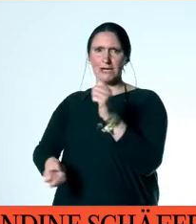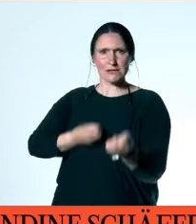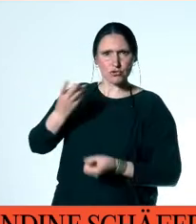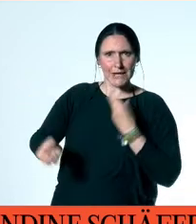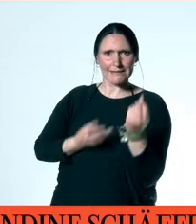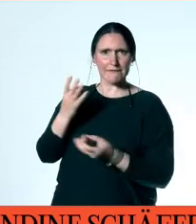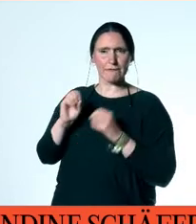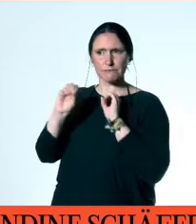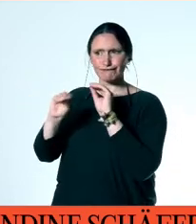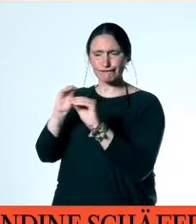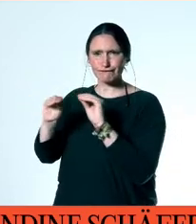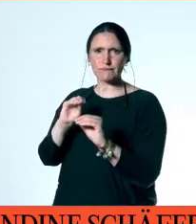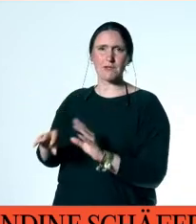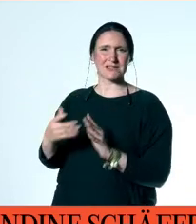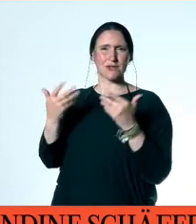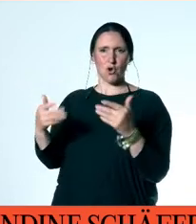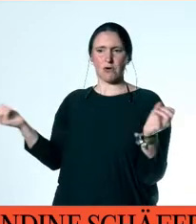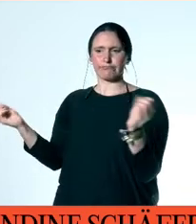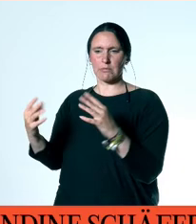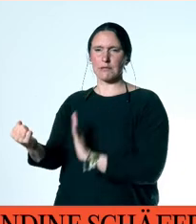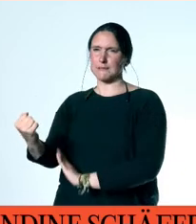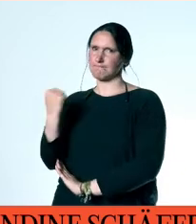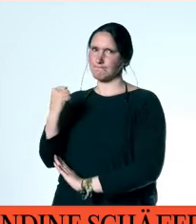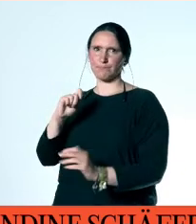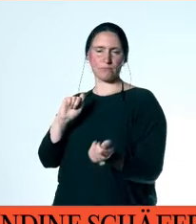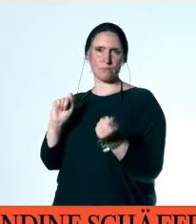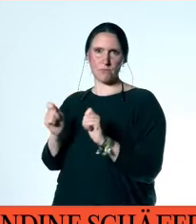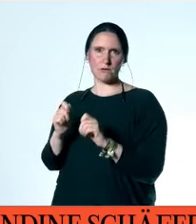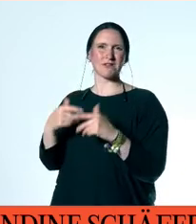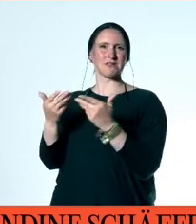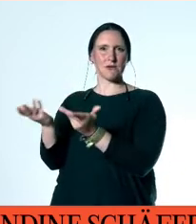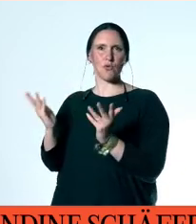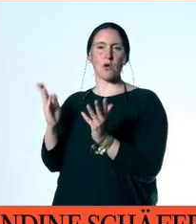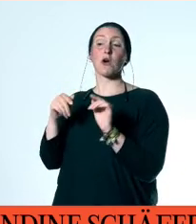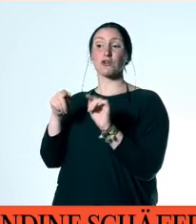und oder zu führen und daraus etwas zu machen.